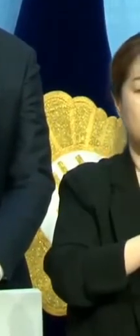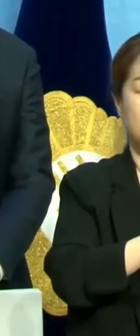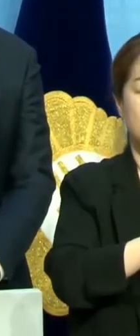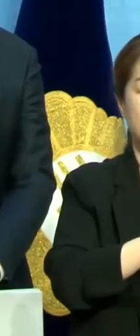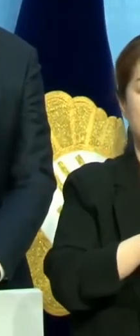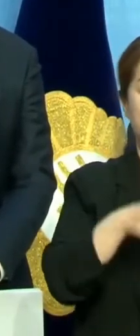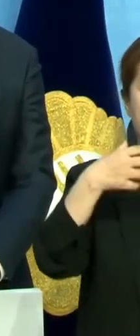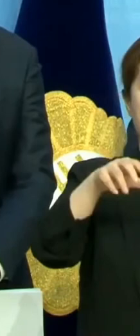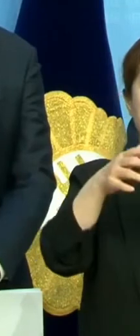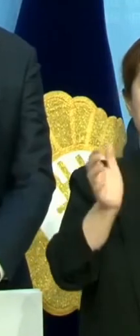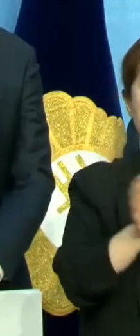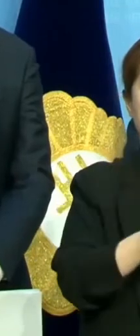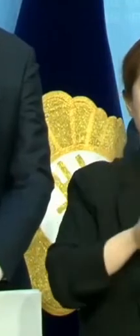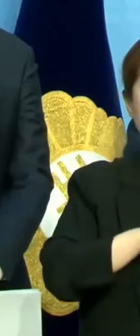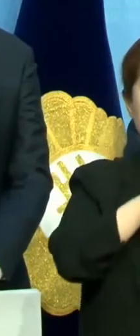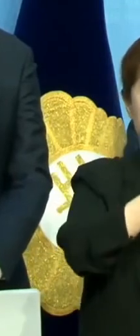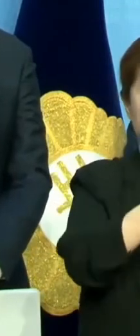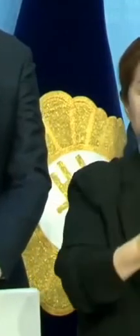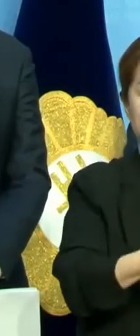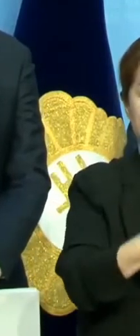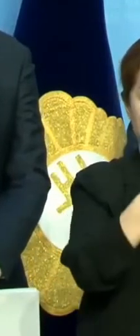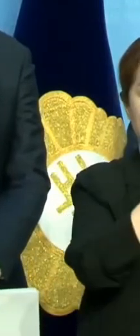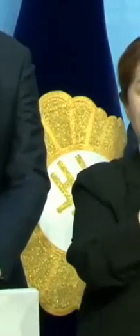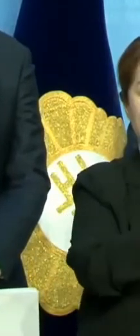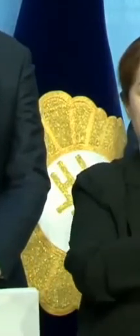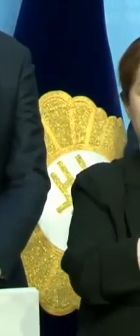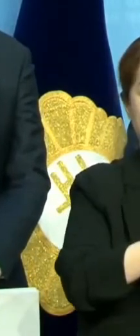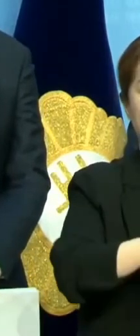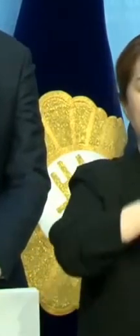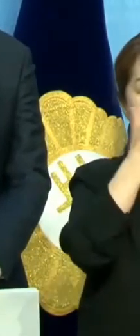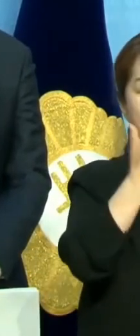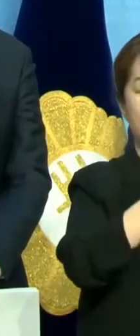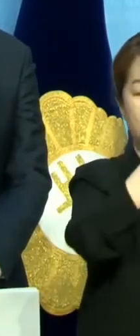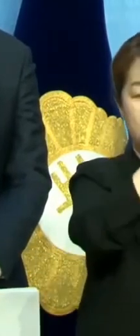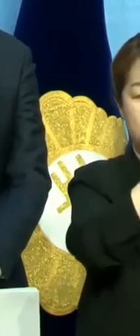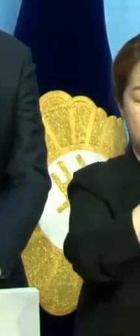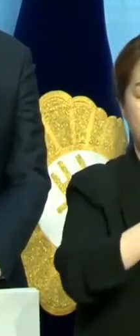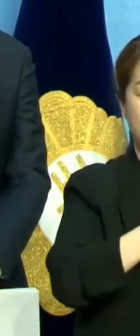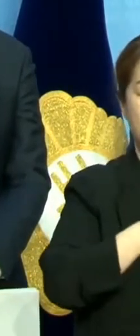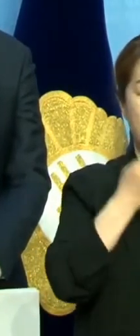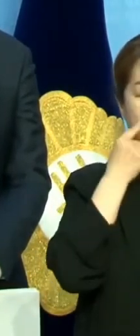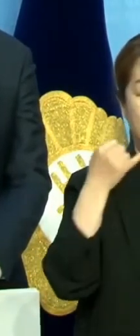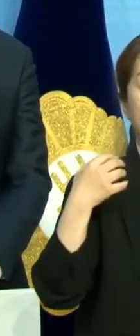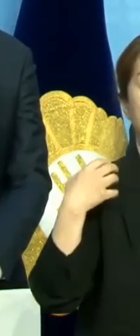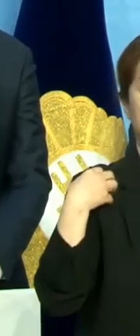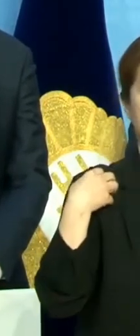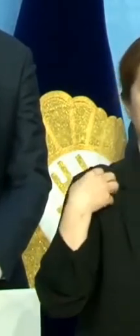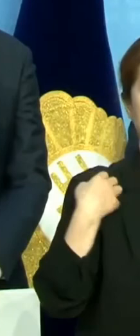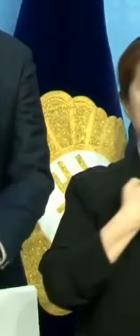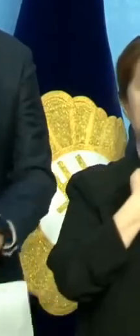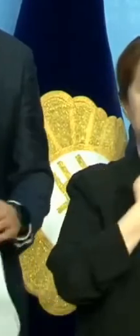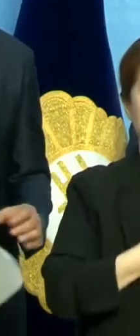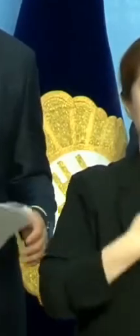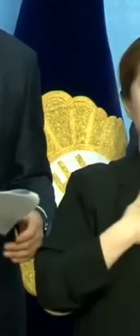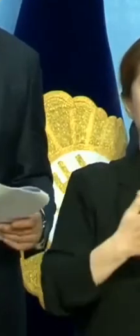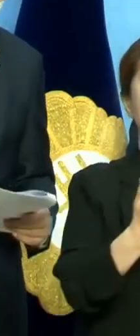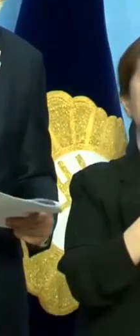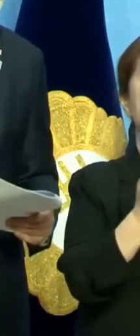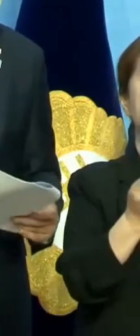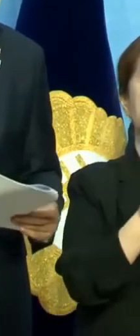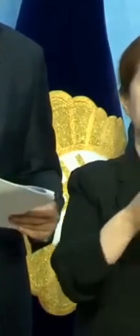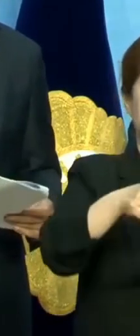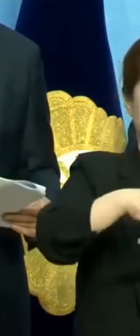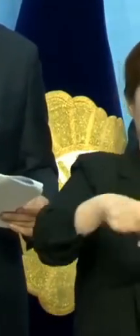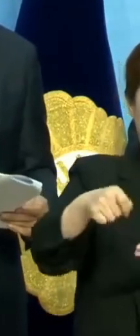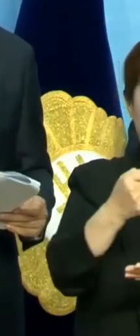구단 측에서 입관식 할 때 모든 절차를 제가 밟았었습니다. 제가 직접 사인하고